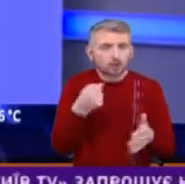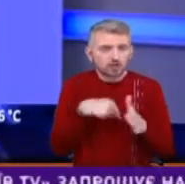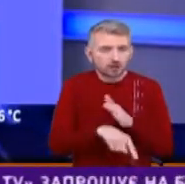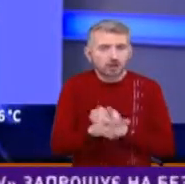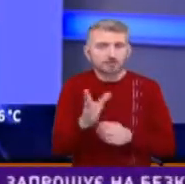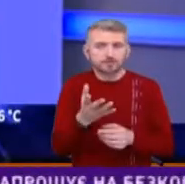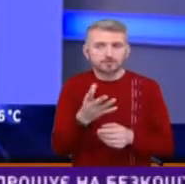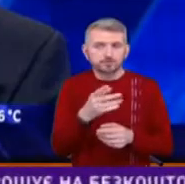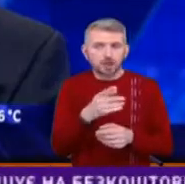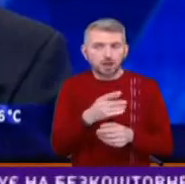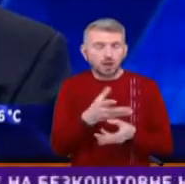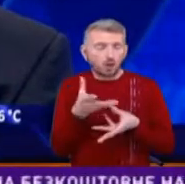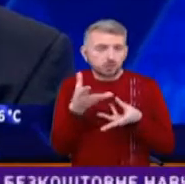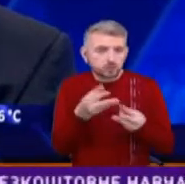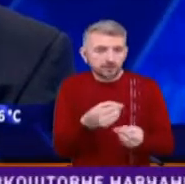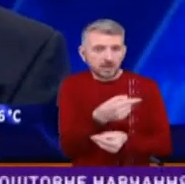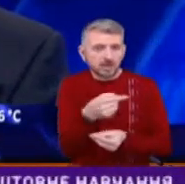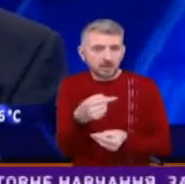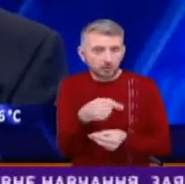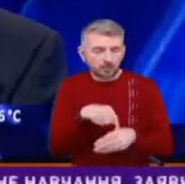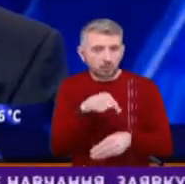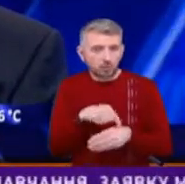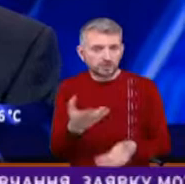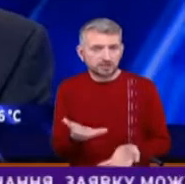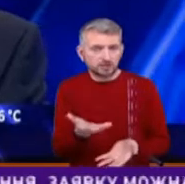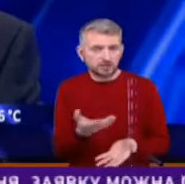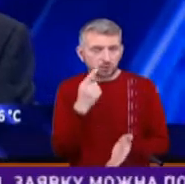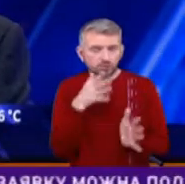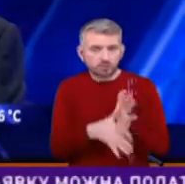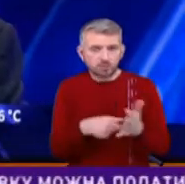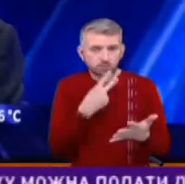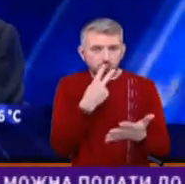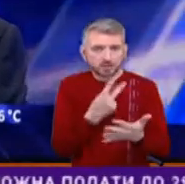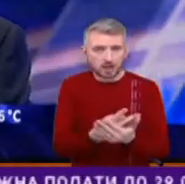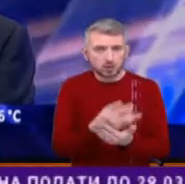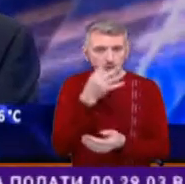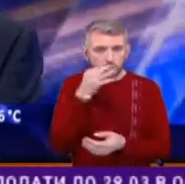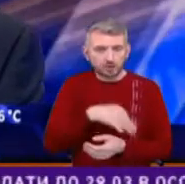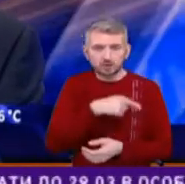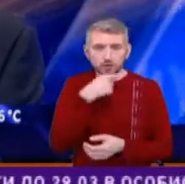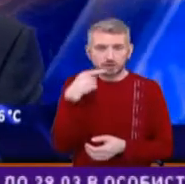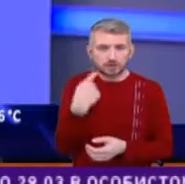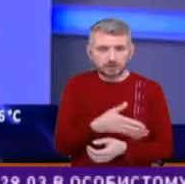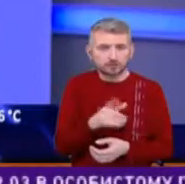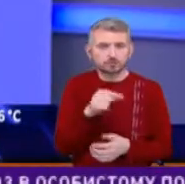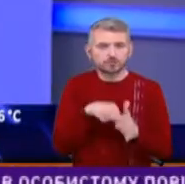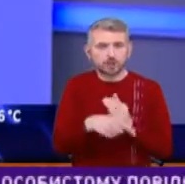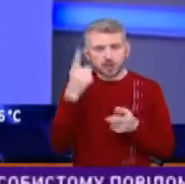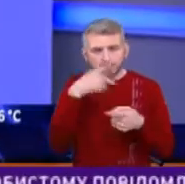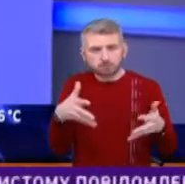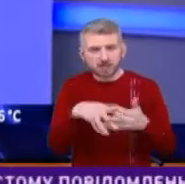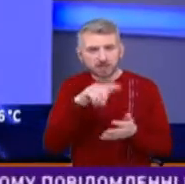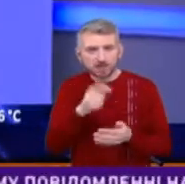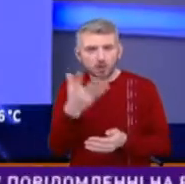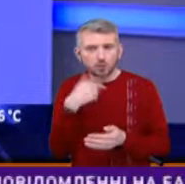розрахунок на негативну емоцію. Але на емоцію. Тому що, розумієте, от показала досвід Російська Федерація, що таке гібридна війна. Це